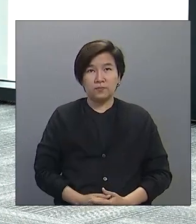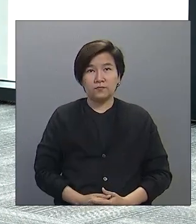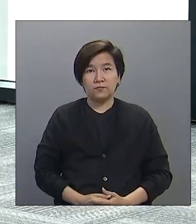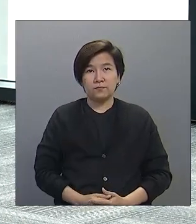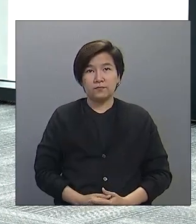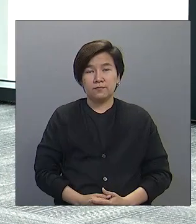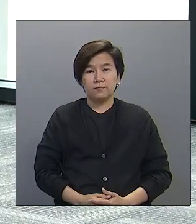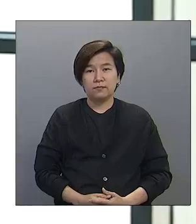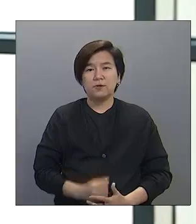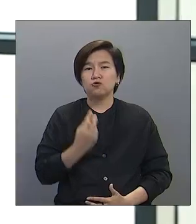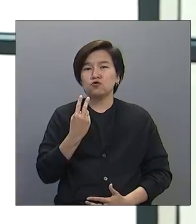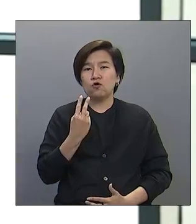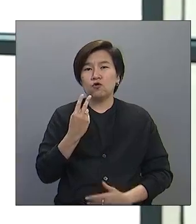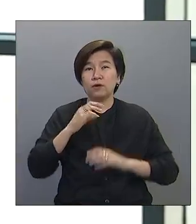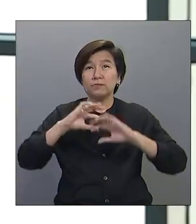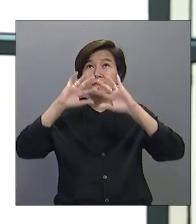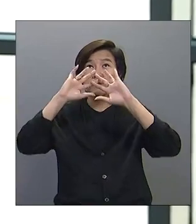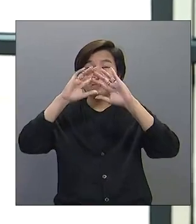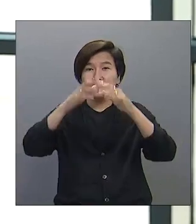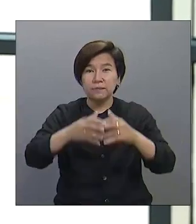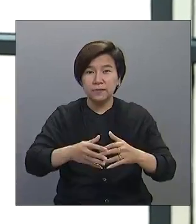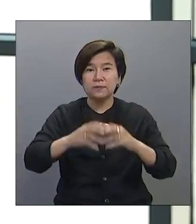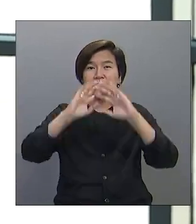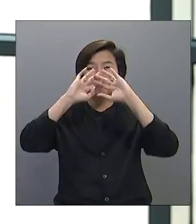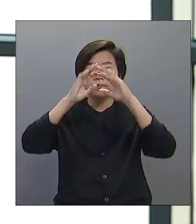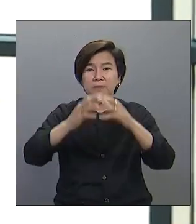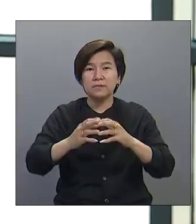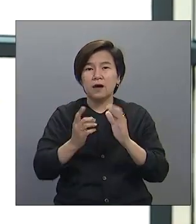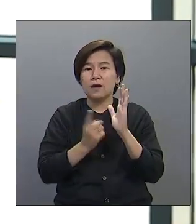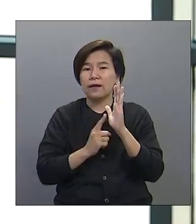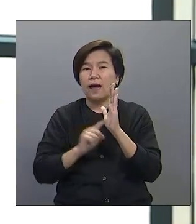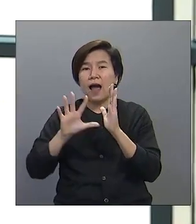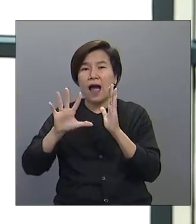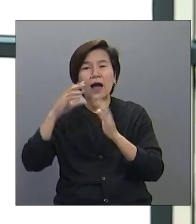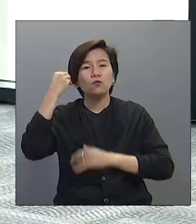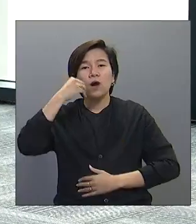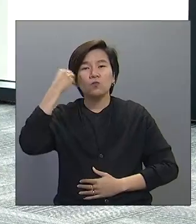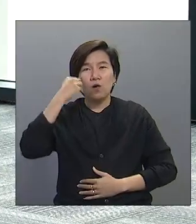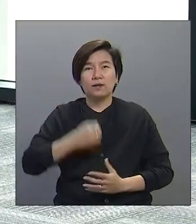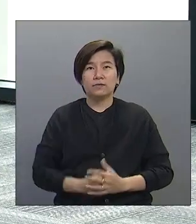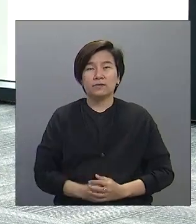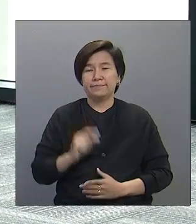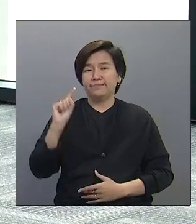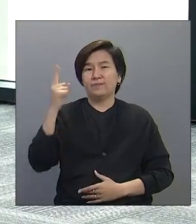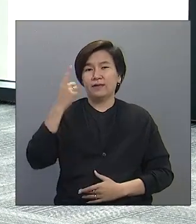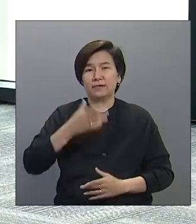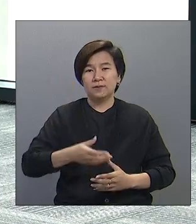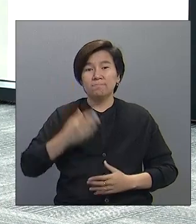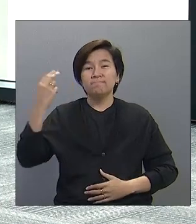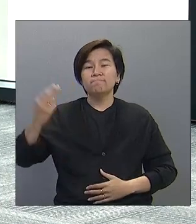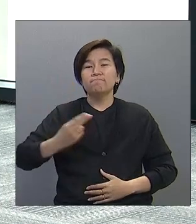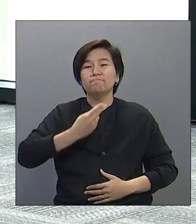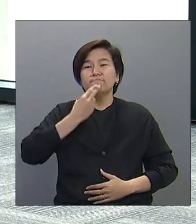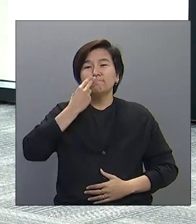านี้นะคะไปด้วยกัน5ครั้งนะคะทุกวันนะคะขออีก1รอบไปพร้อมกันนะคะหายใจเข้าค่ะมองขึ้นบนเพด